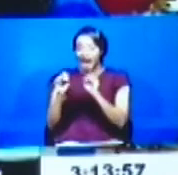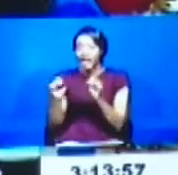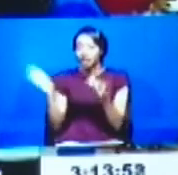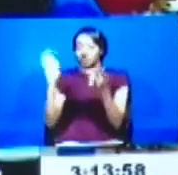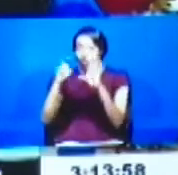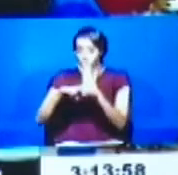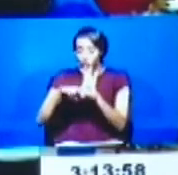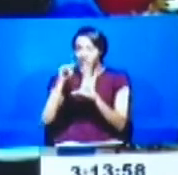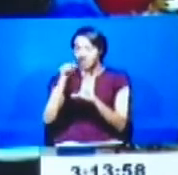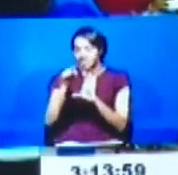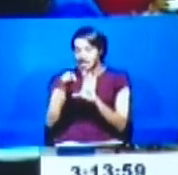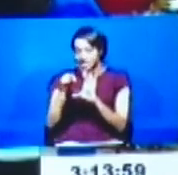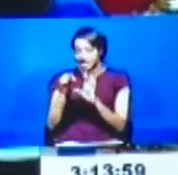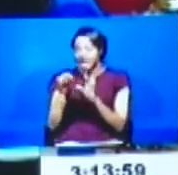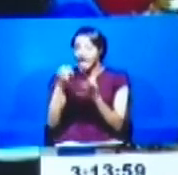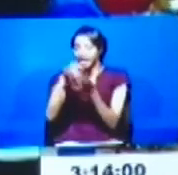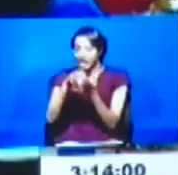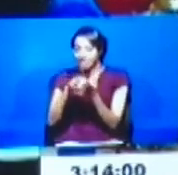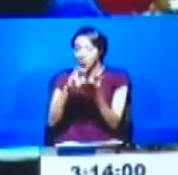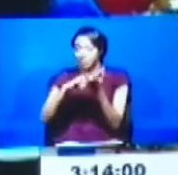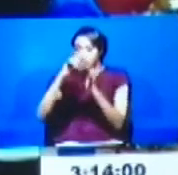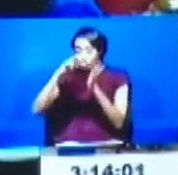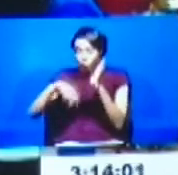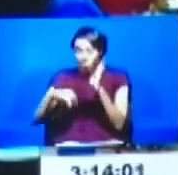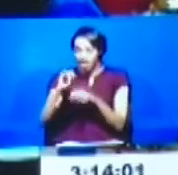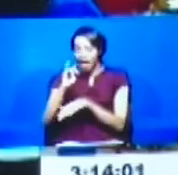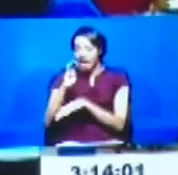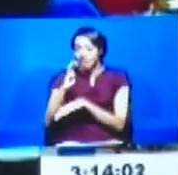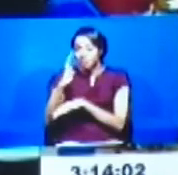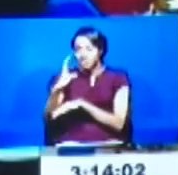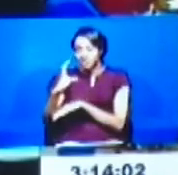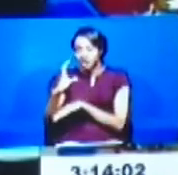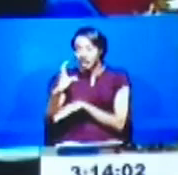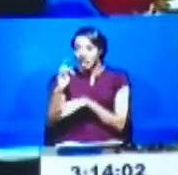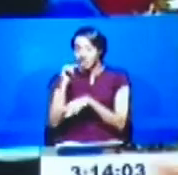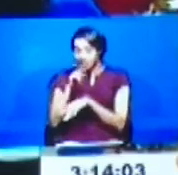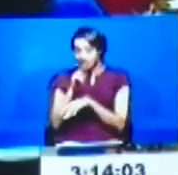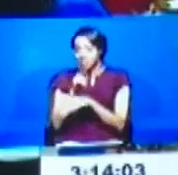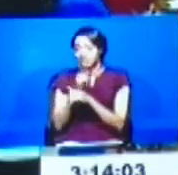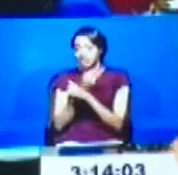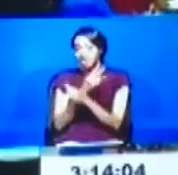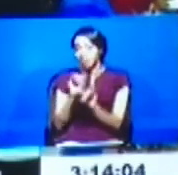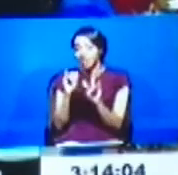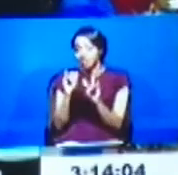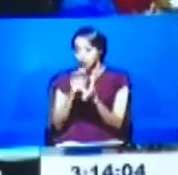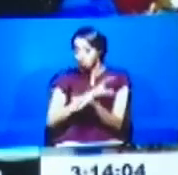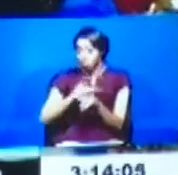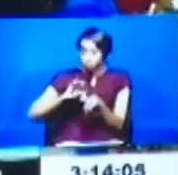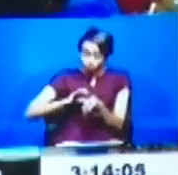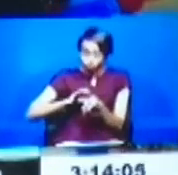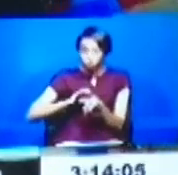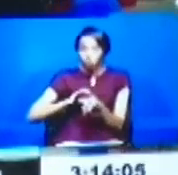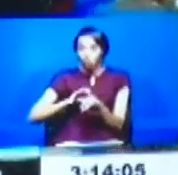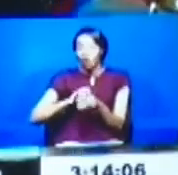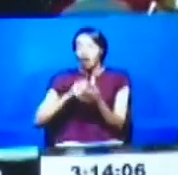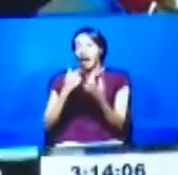kuruda Raila. Chema ine coalition government. Ya andibade like 90% Raila. Raila literally ya andibade